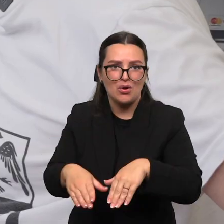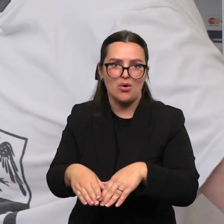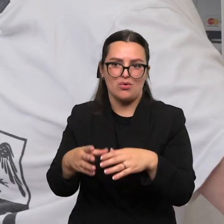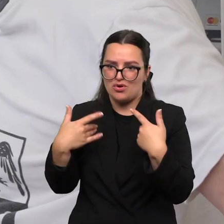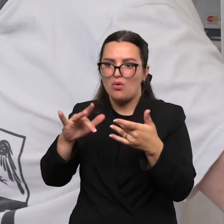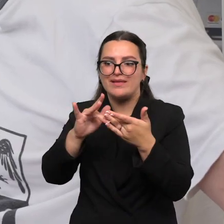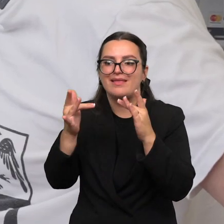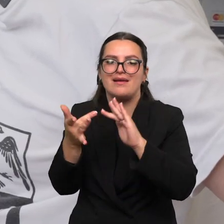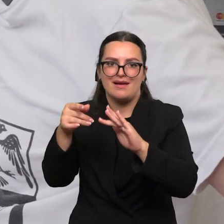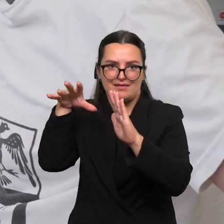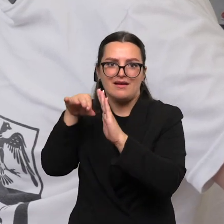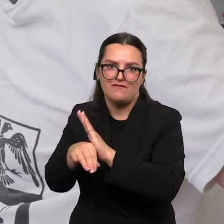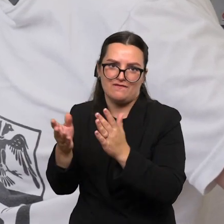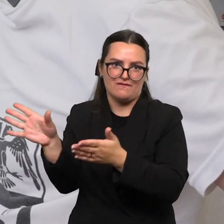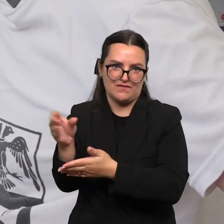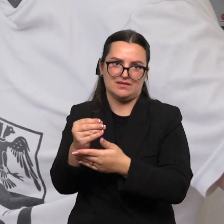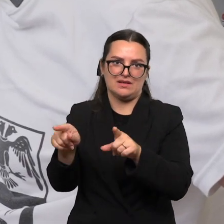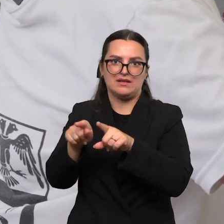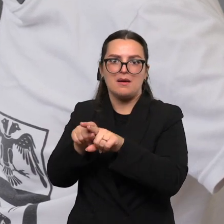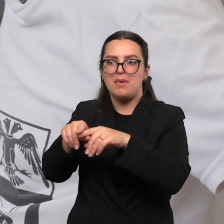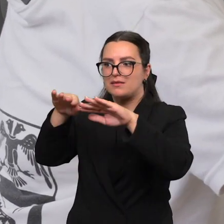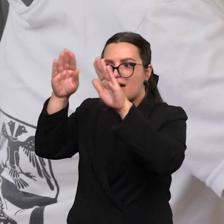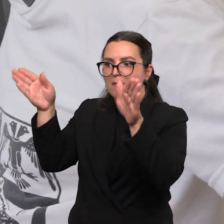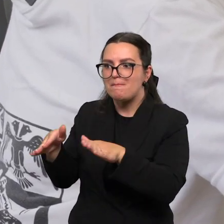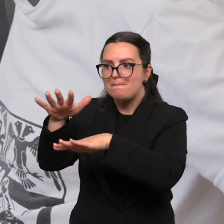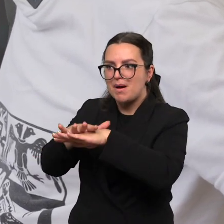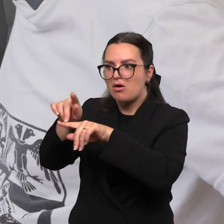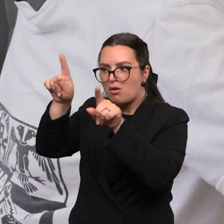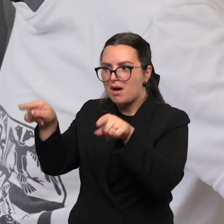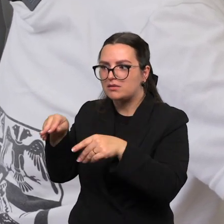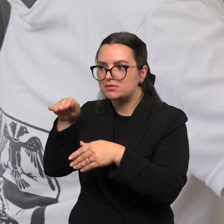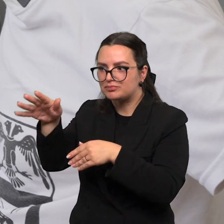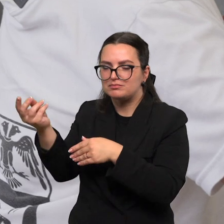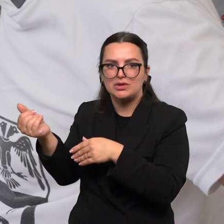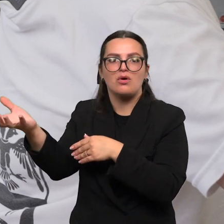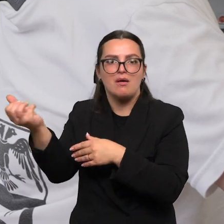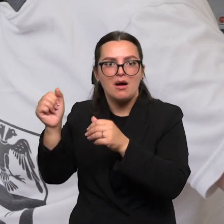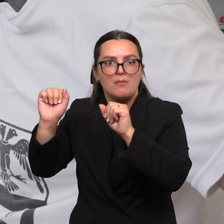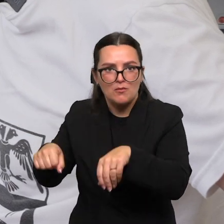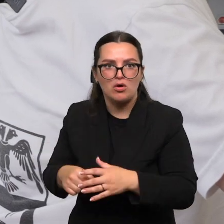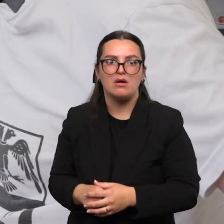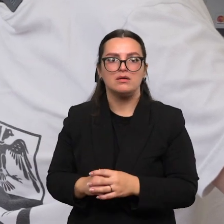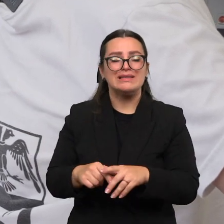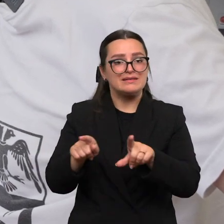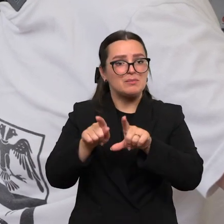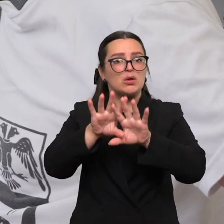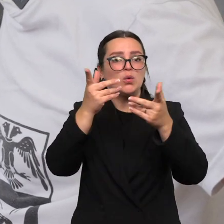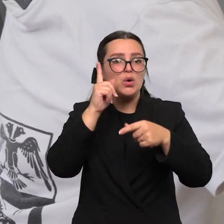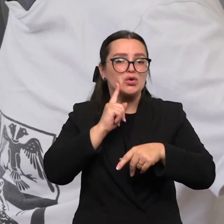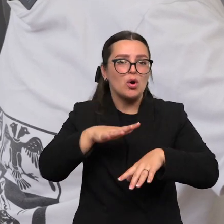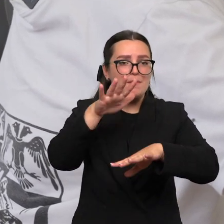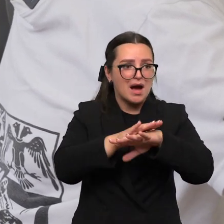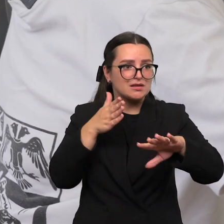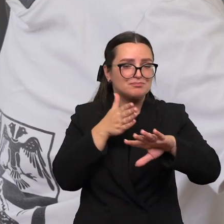internetu, bankomatai, kas patogu tik taikos metu, o visos operacijos beveik sako, labai registruokis į eilutę